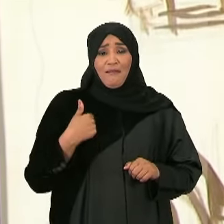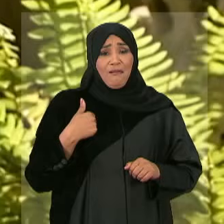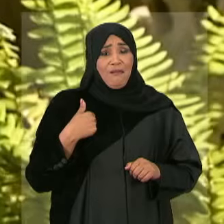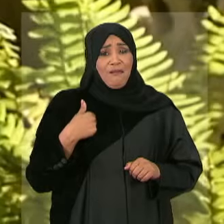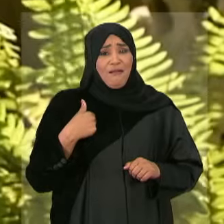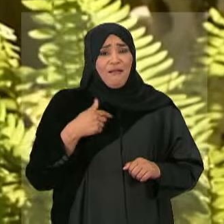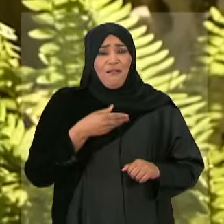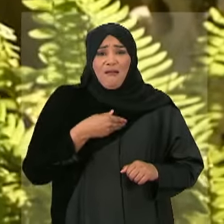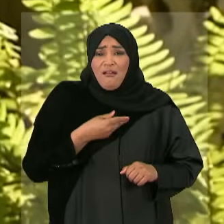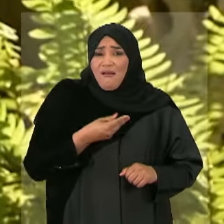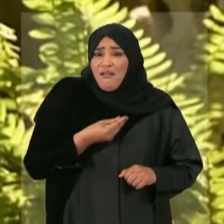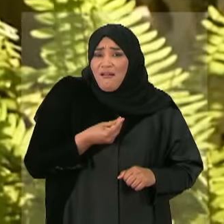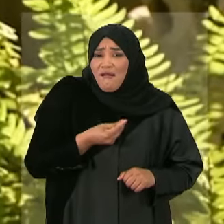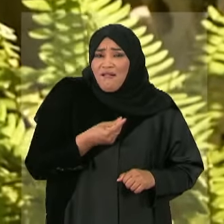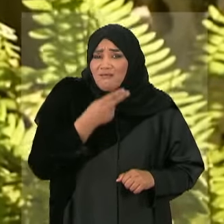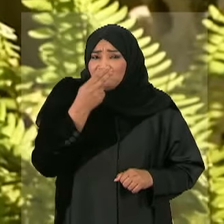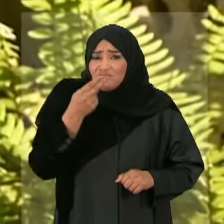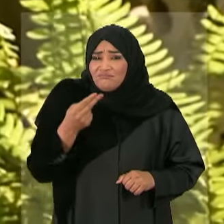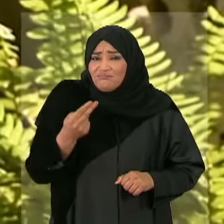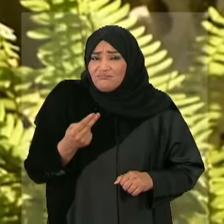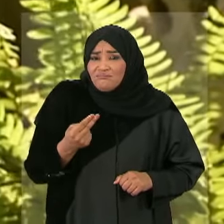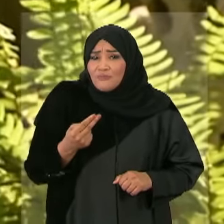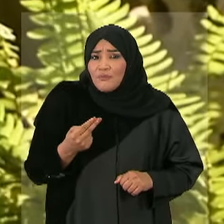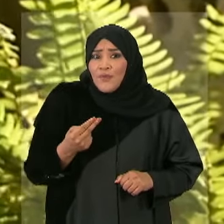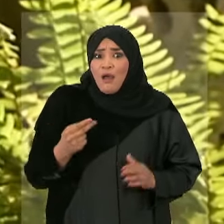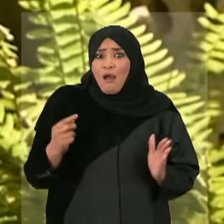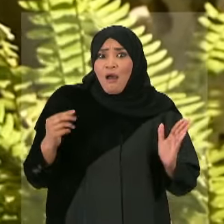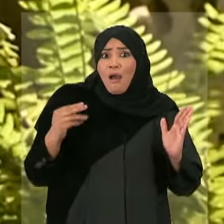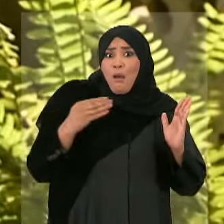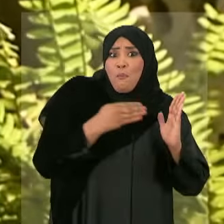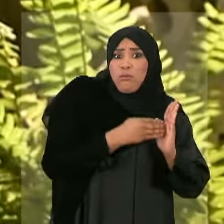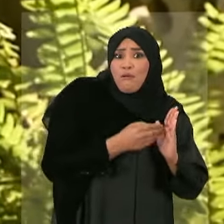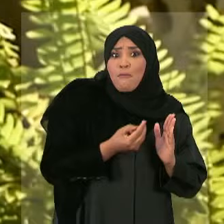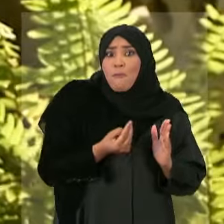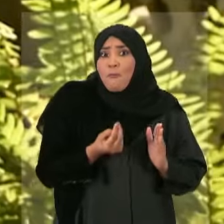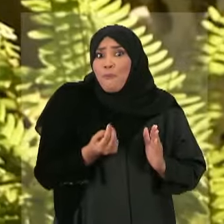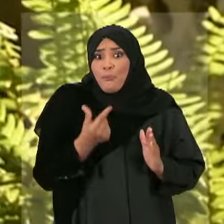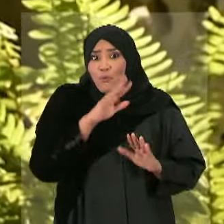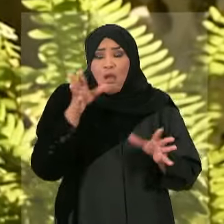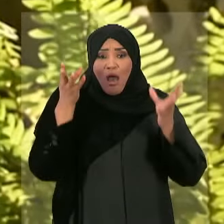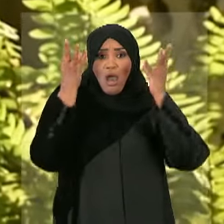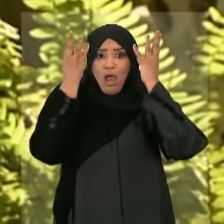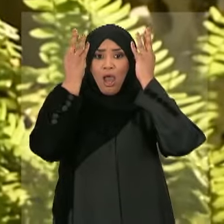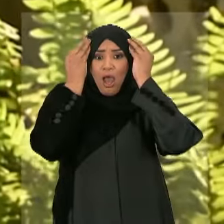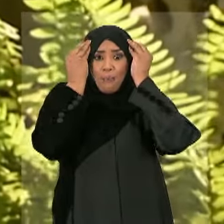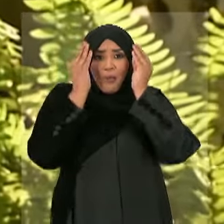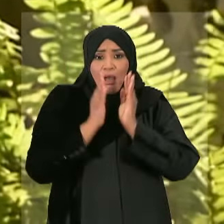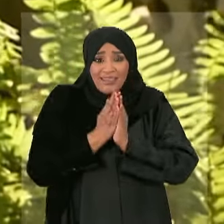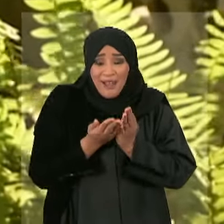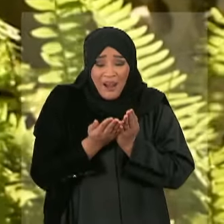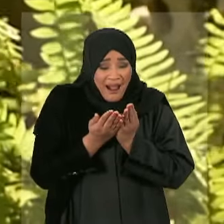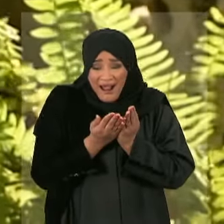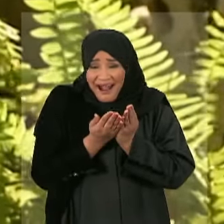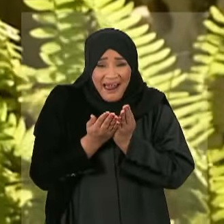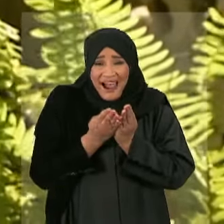مرات يعني بتوصل للمتلقي اكثر من كتاب كامل، لانه فيها تعبير دغري بدخل